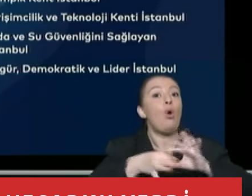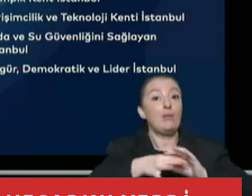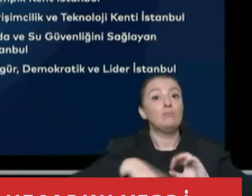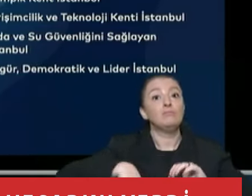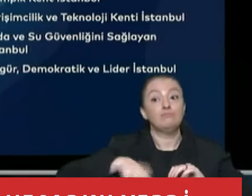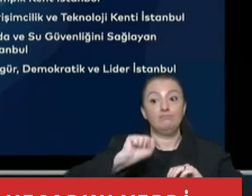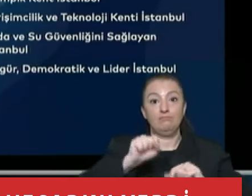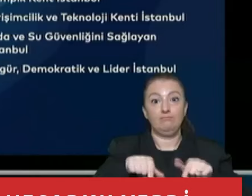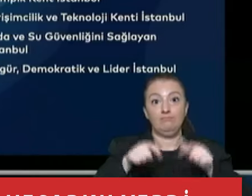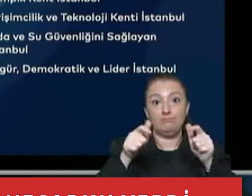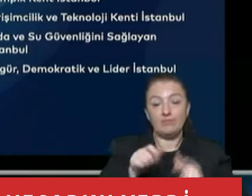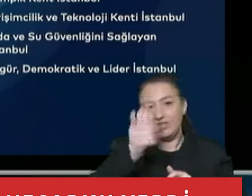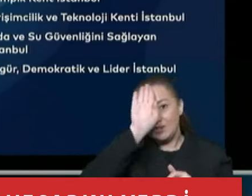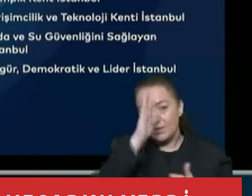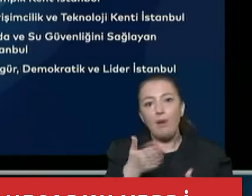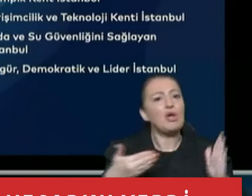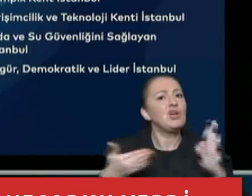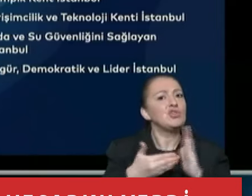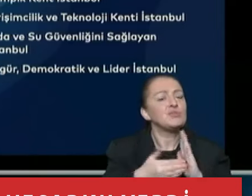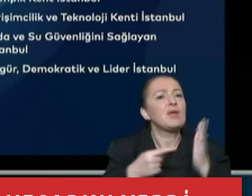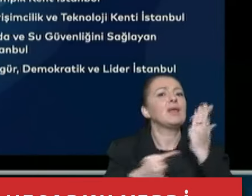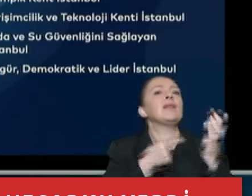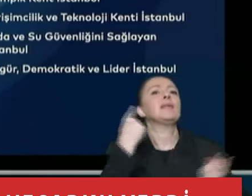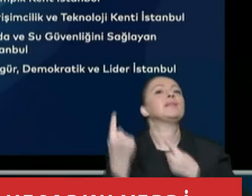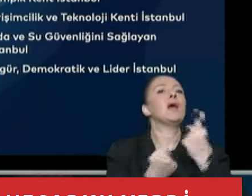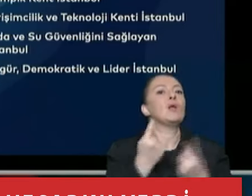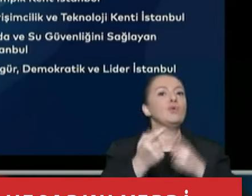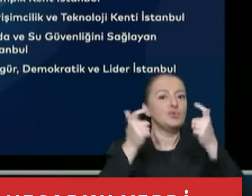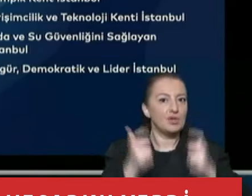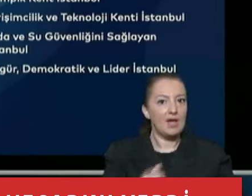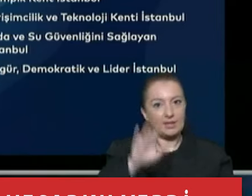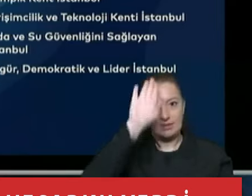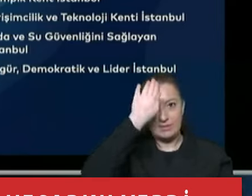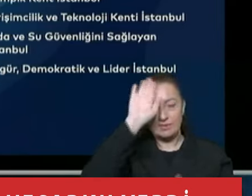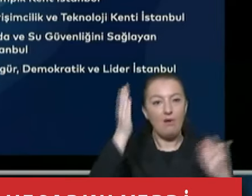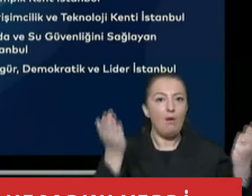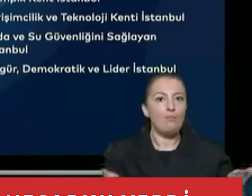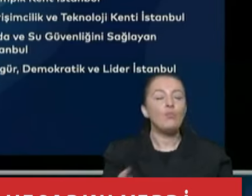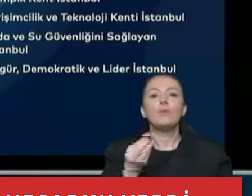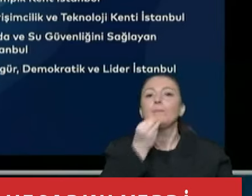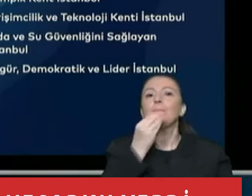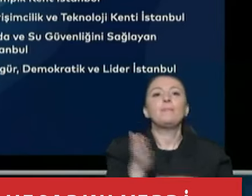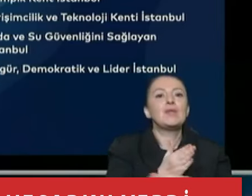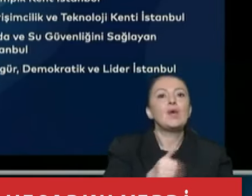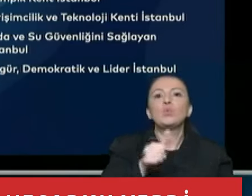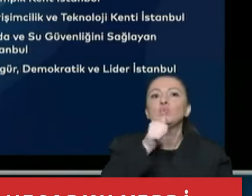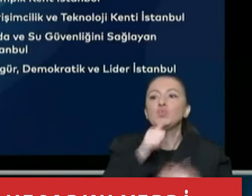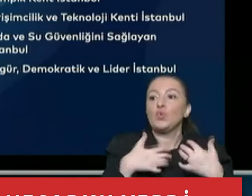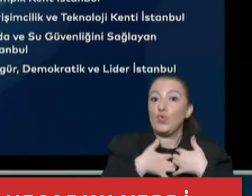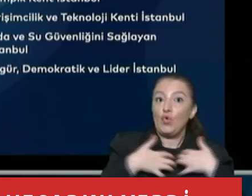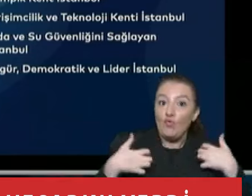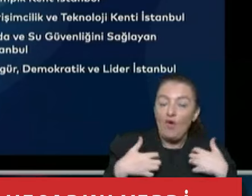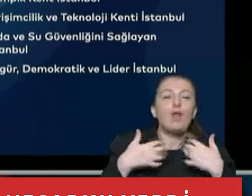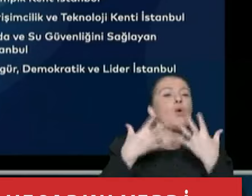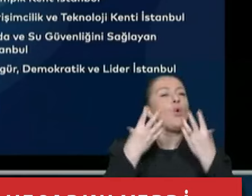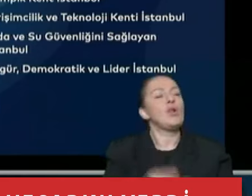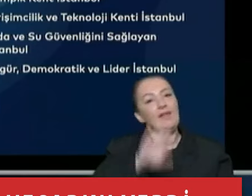İstanbul girişimcilik ve teknoloji kenti İstanbul Gıda ve su güvenliğini sağlayan